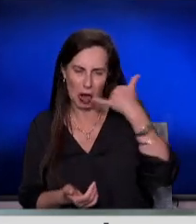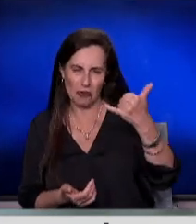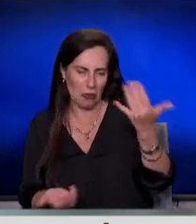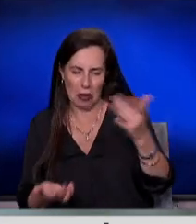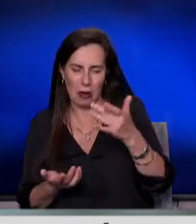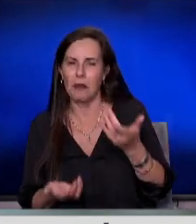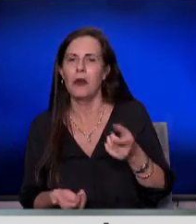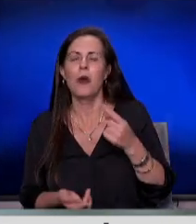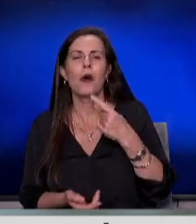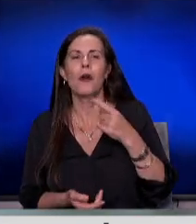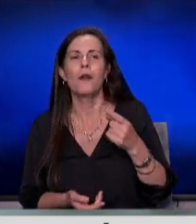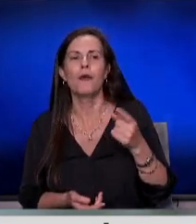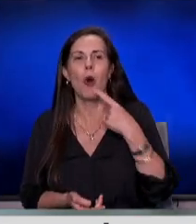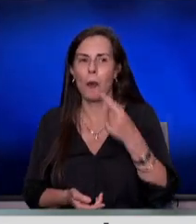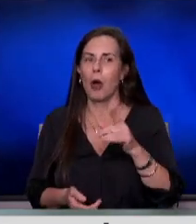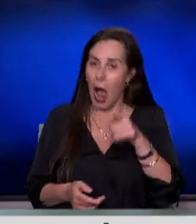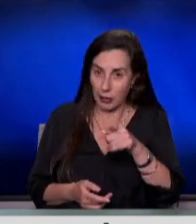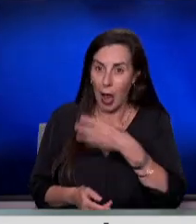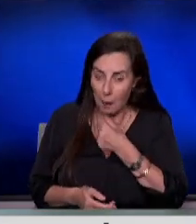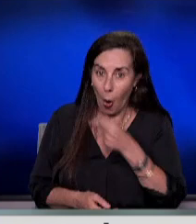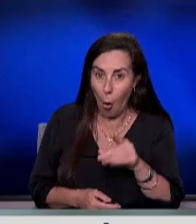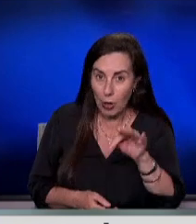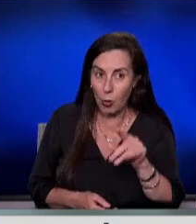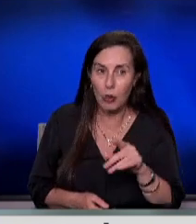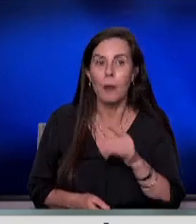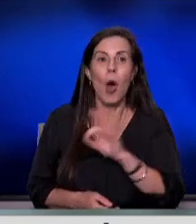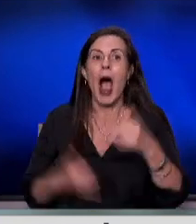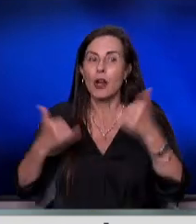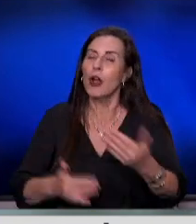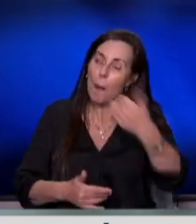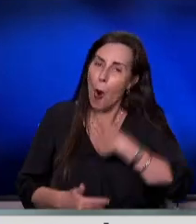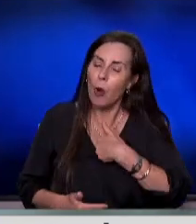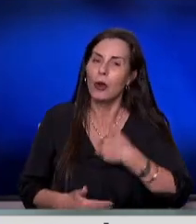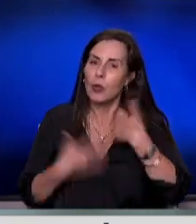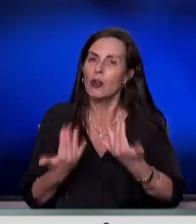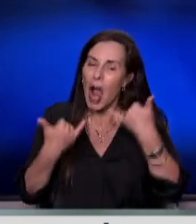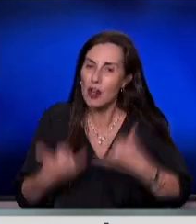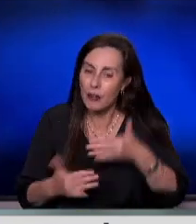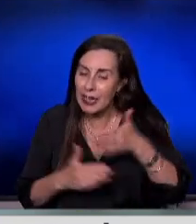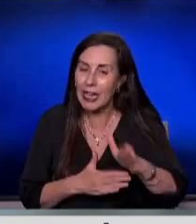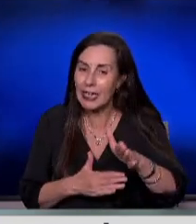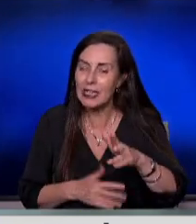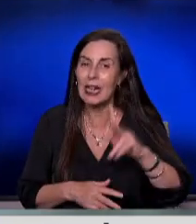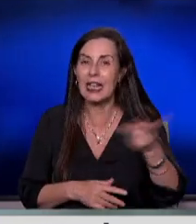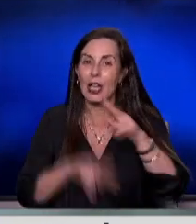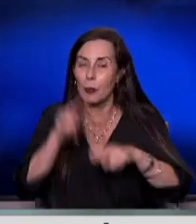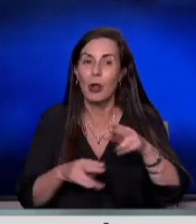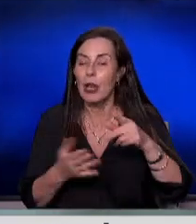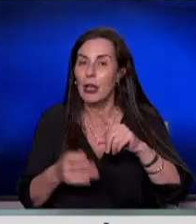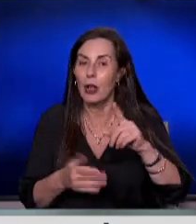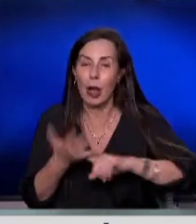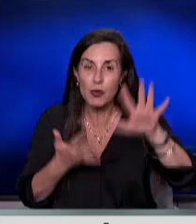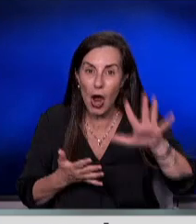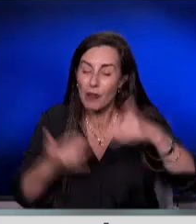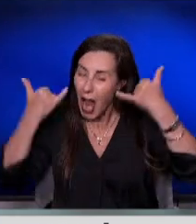אחר, והם ישר אומרים לו, אתה מכור מהימורים? מעולה. עכשיו בוא, אנחנו נותנים לך עכשיו להיכנס לקהילה טיפולית למשך